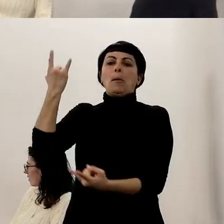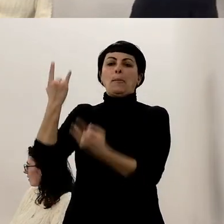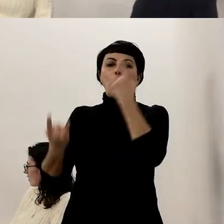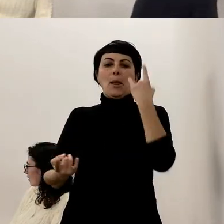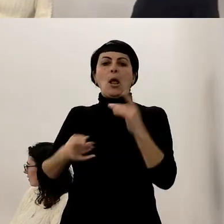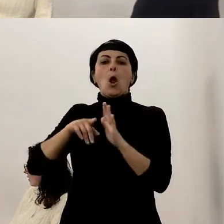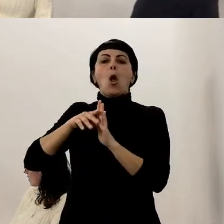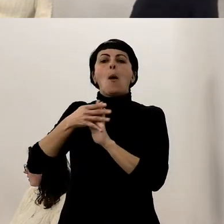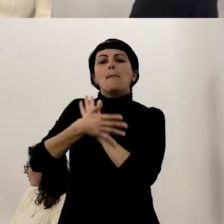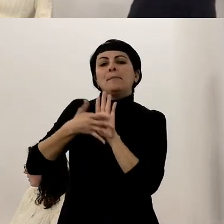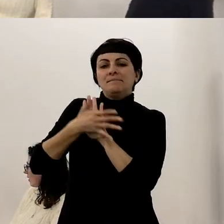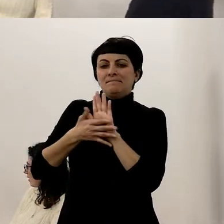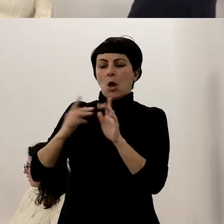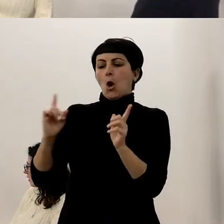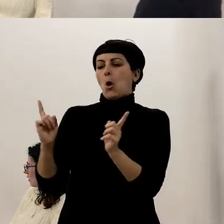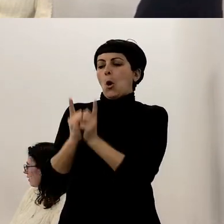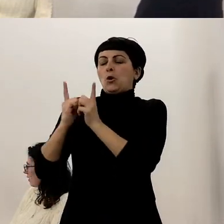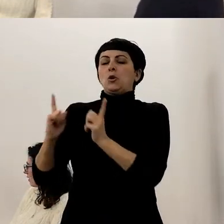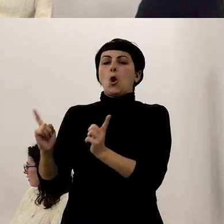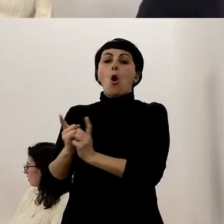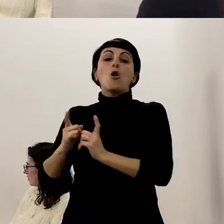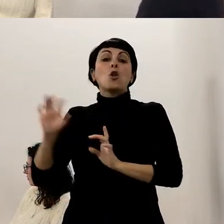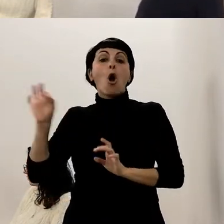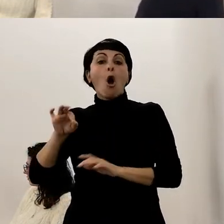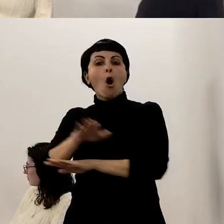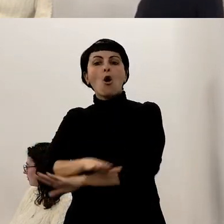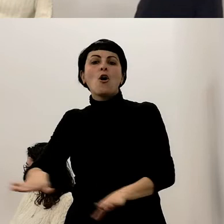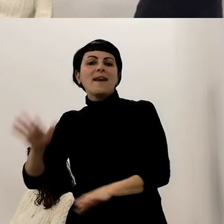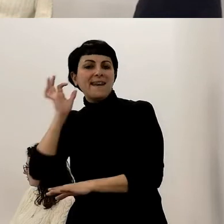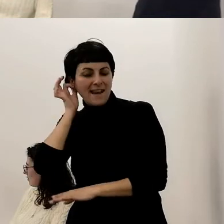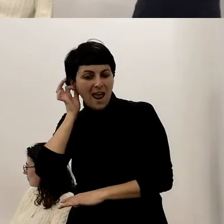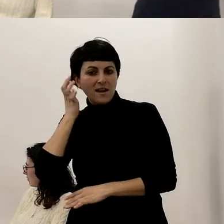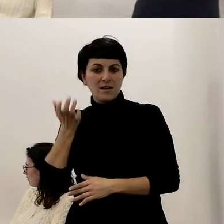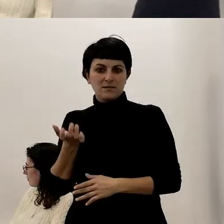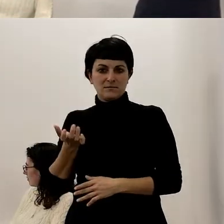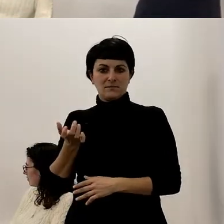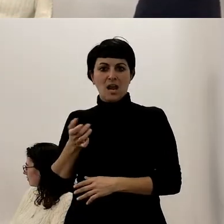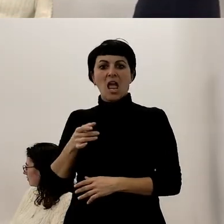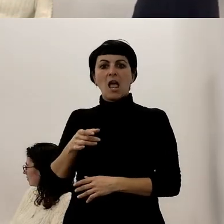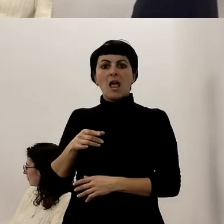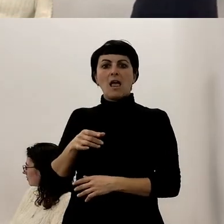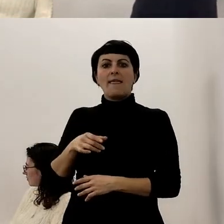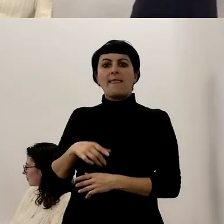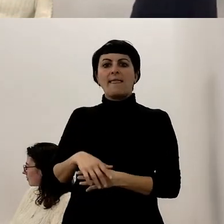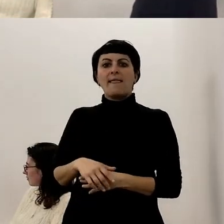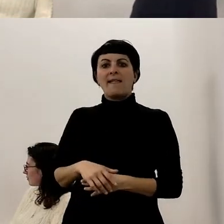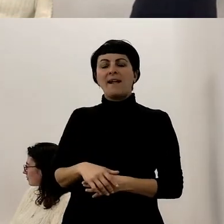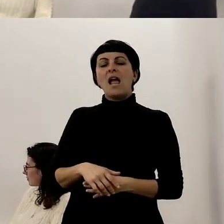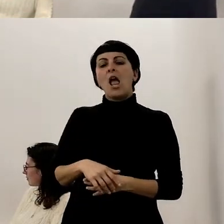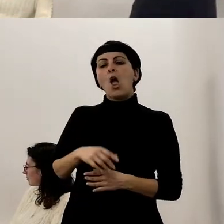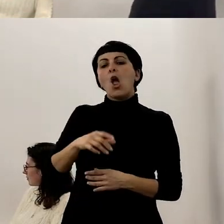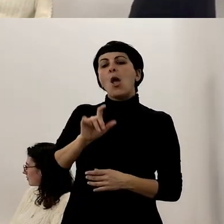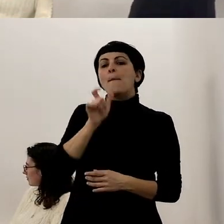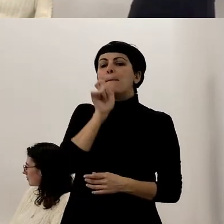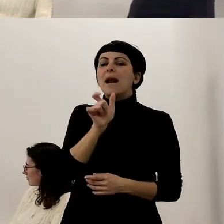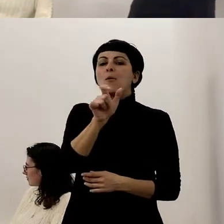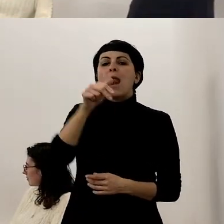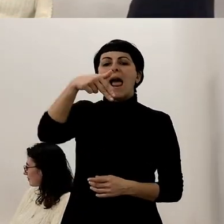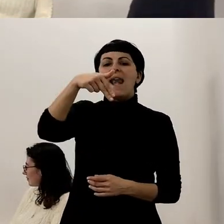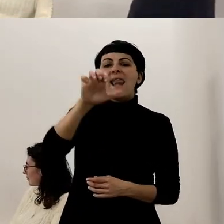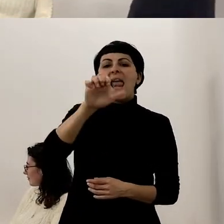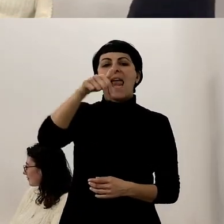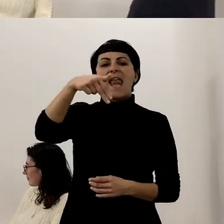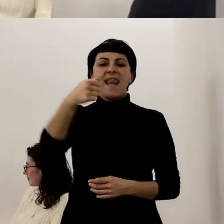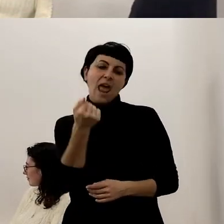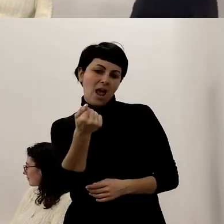molt petitonet, però sempre, o les nenes, no? Això que t'ho portin, el concepte de la nena, de seguida hi